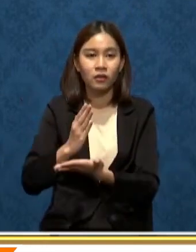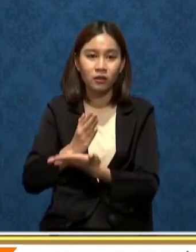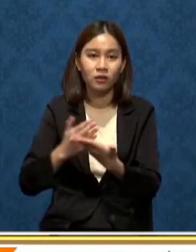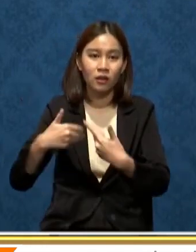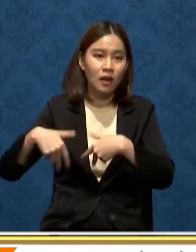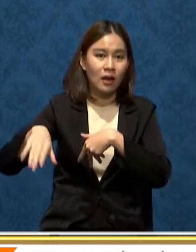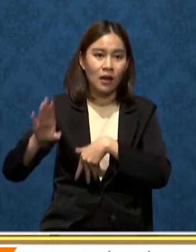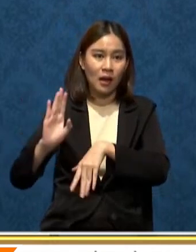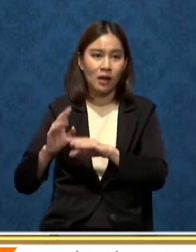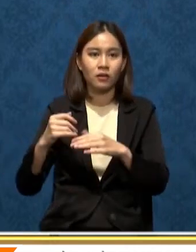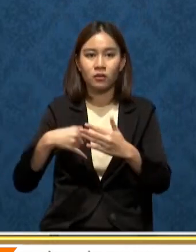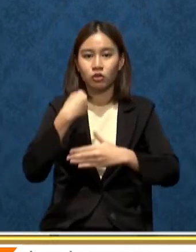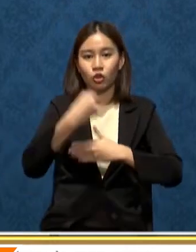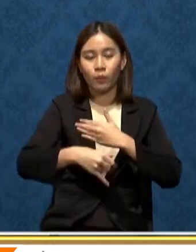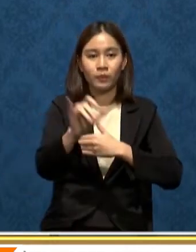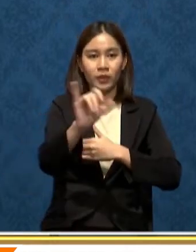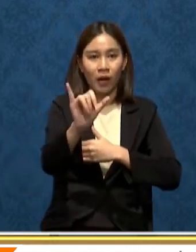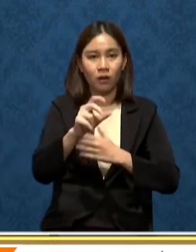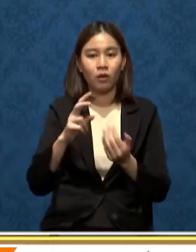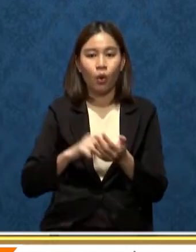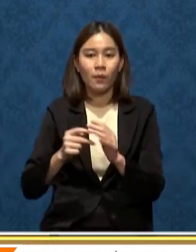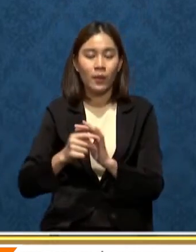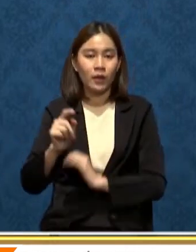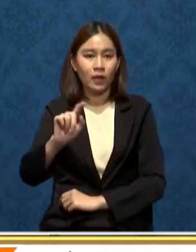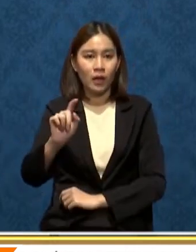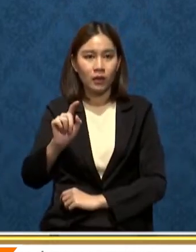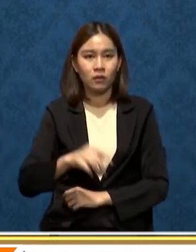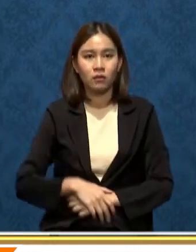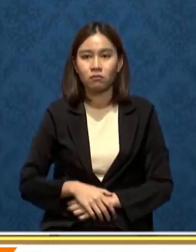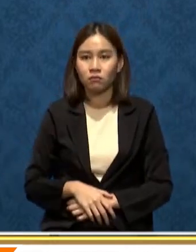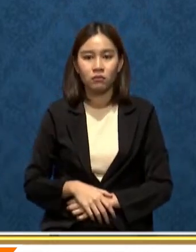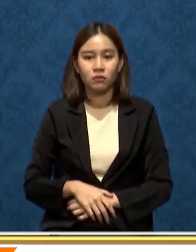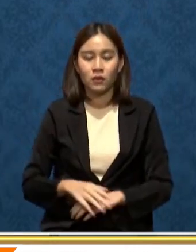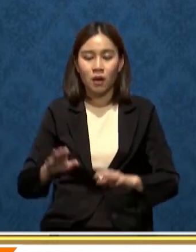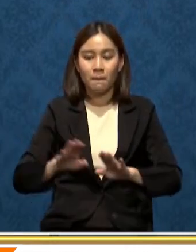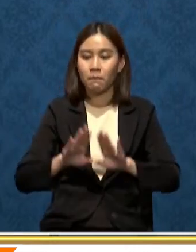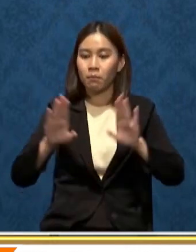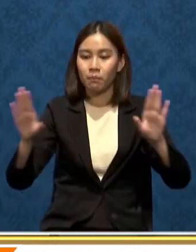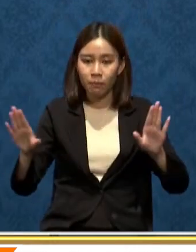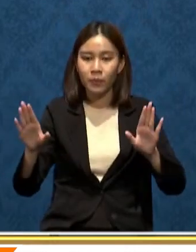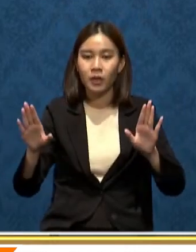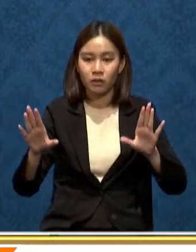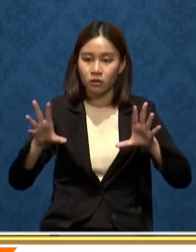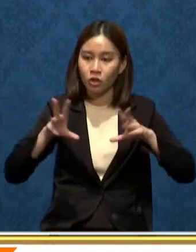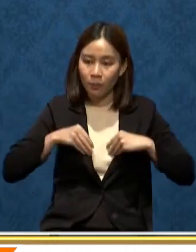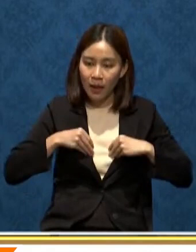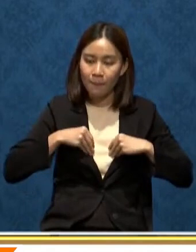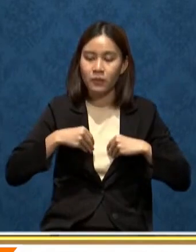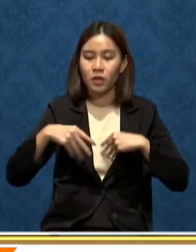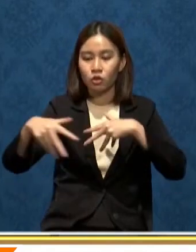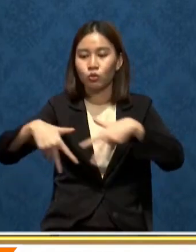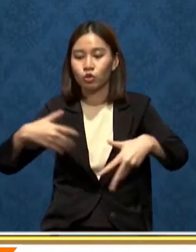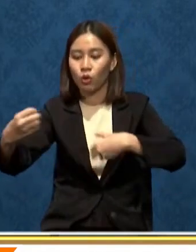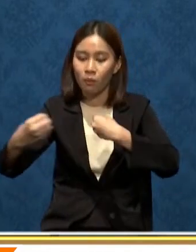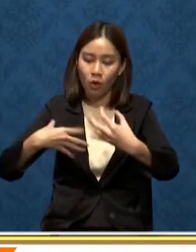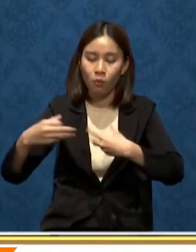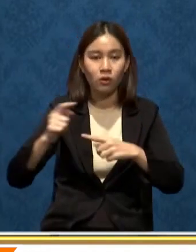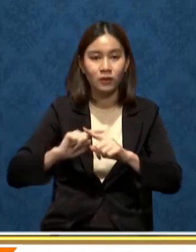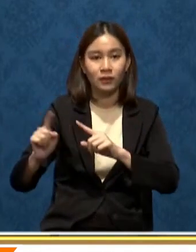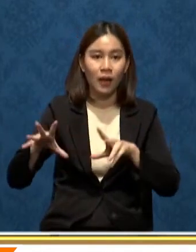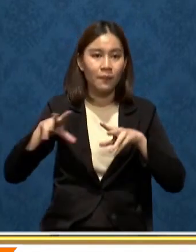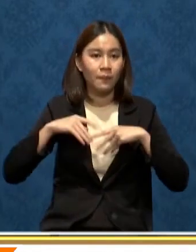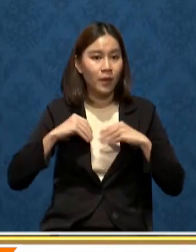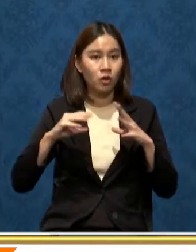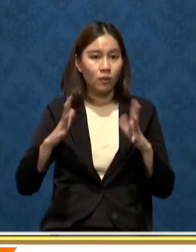ทั้งทั้งที่เวทียไม่จบแดงว่าท่านไม่ได้เปิดพืนที่รับฟังเสีงขประชาชนที่มีส่วนได้ส่วนเสีย